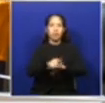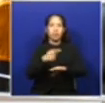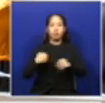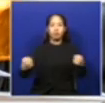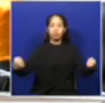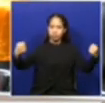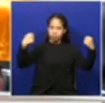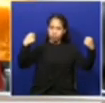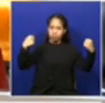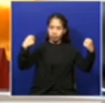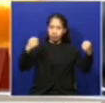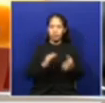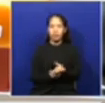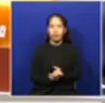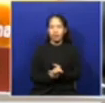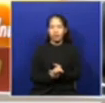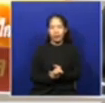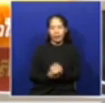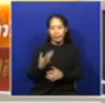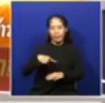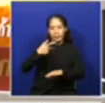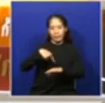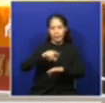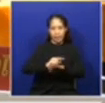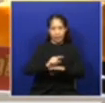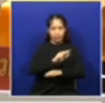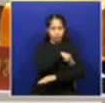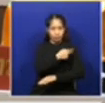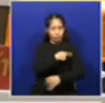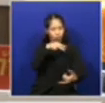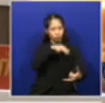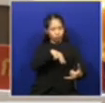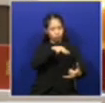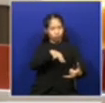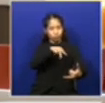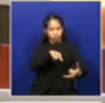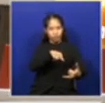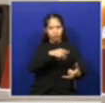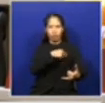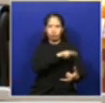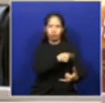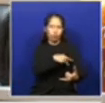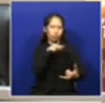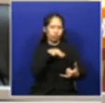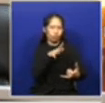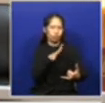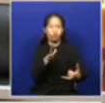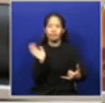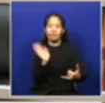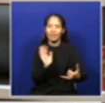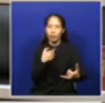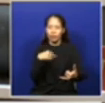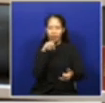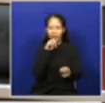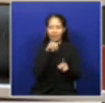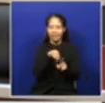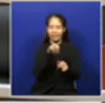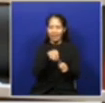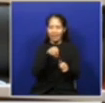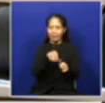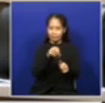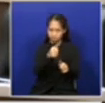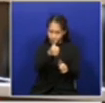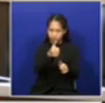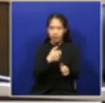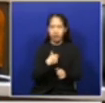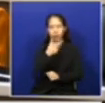แรงท่านประธานไปหาหมอตามนัดคุณหมอไม่ต้องดูอะไรมากครับแค่แนะนำท่านประธานว่าลด